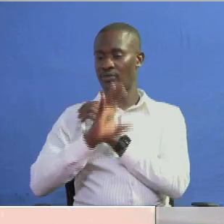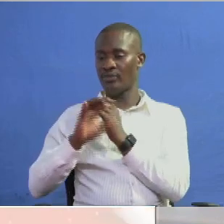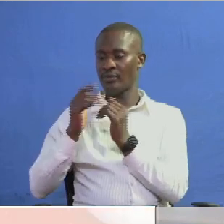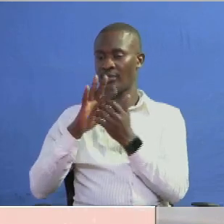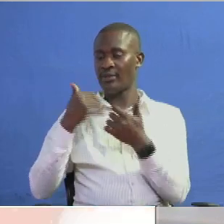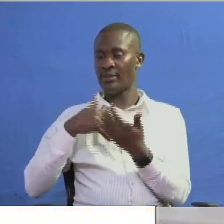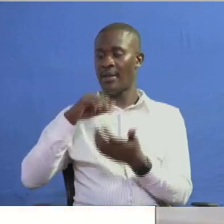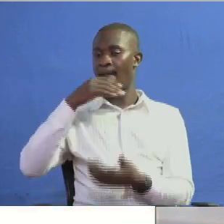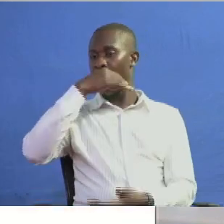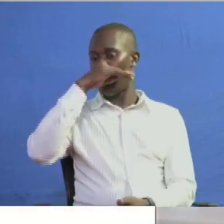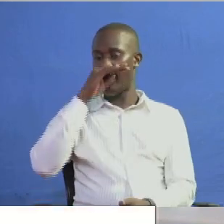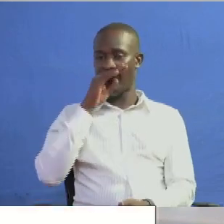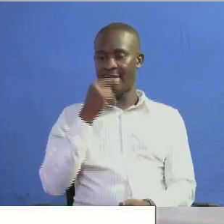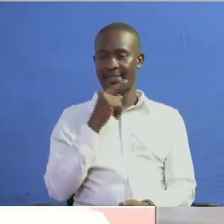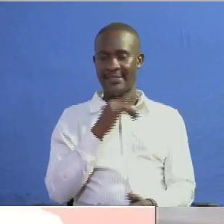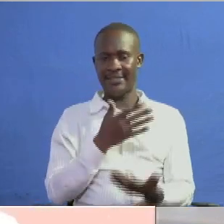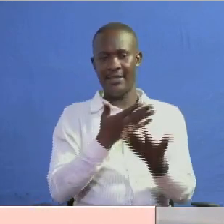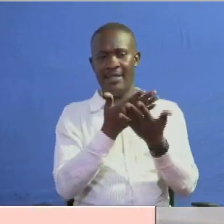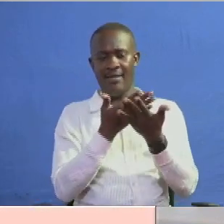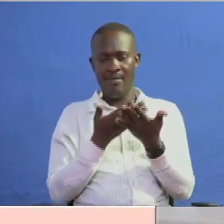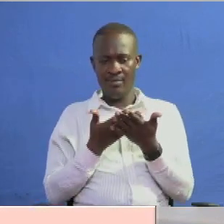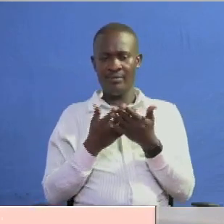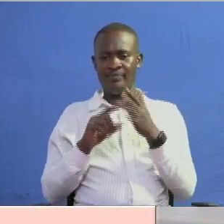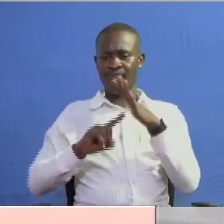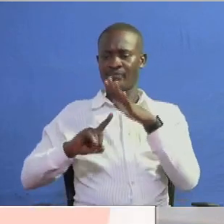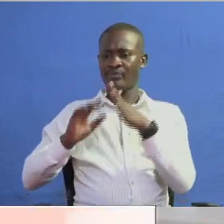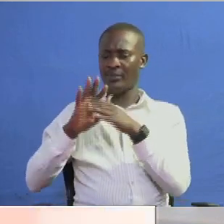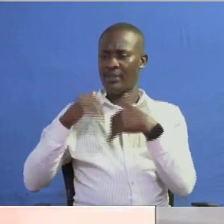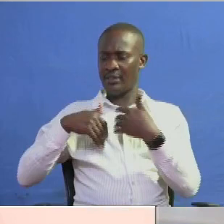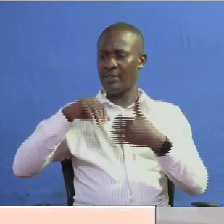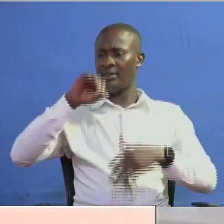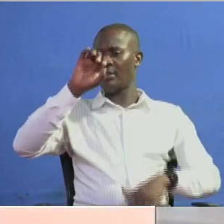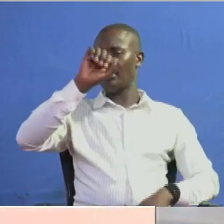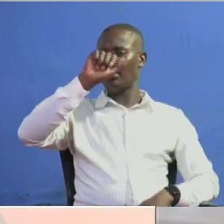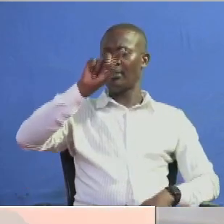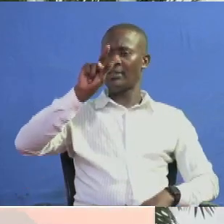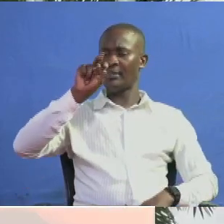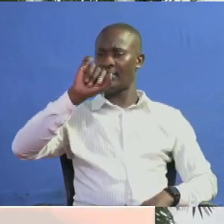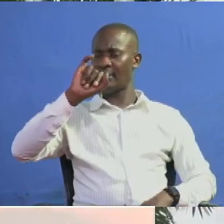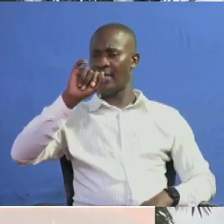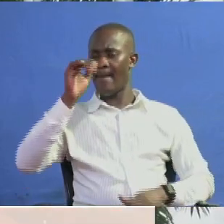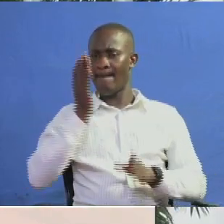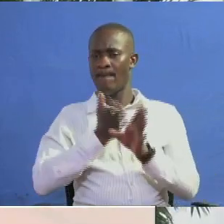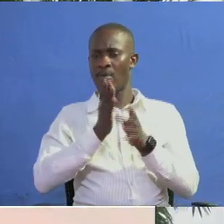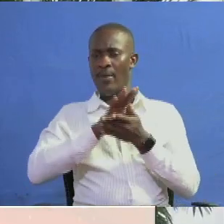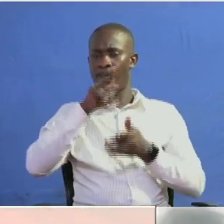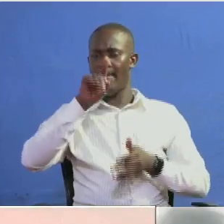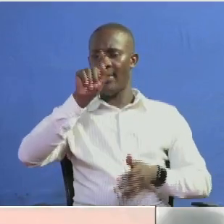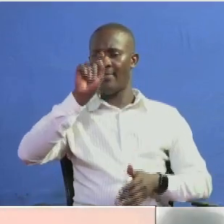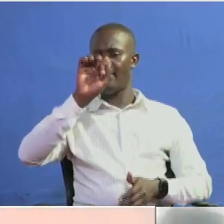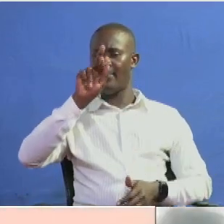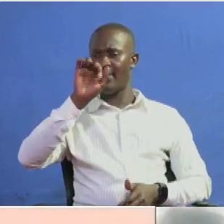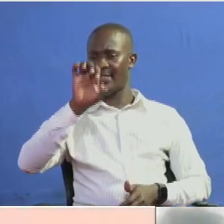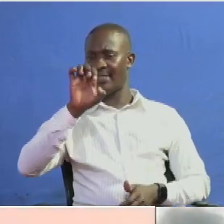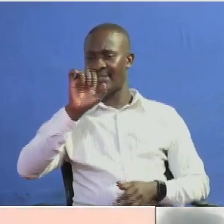waziri musal m davadi am waziri mkuu wa jamu ya sech profa peter fiala katika uwanja wa ndege